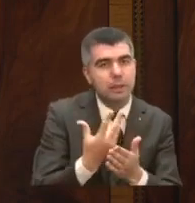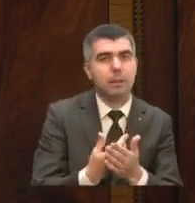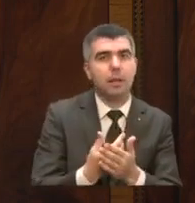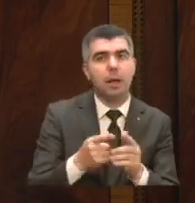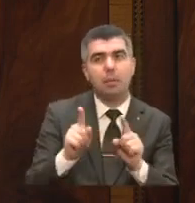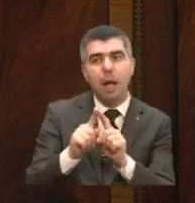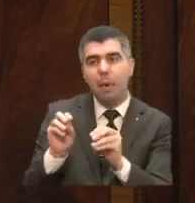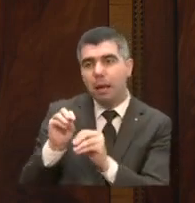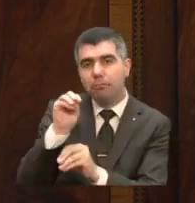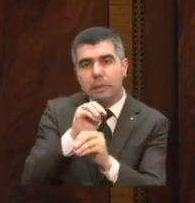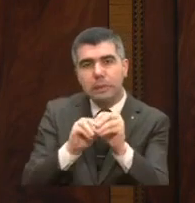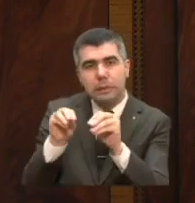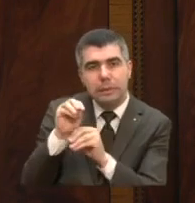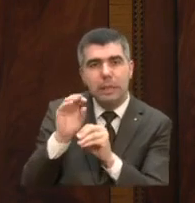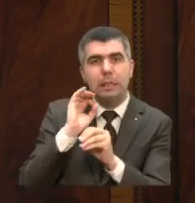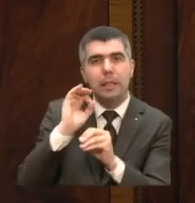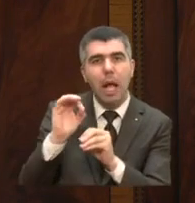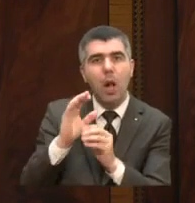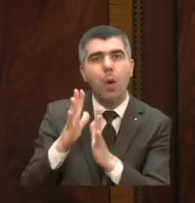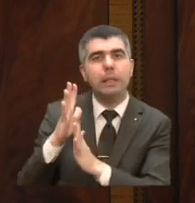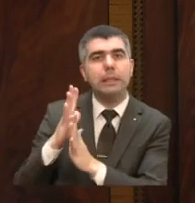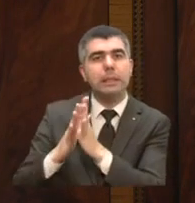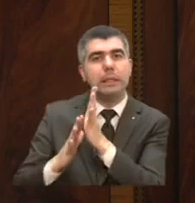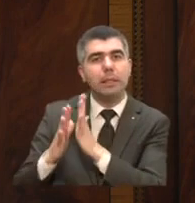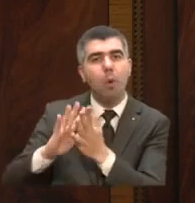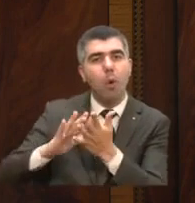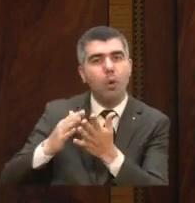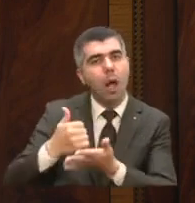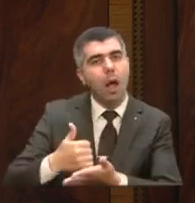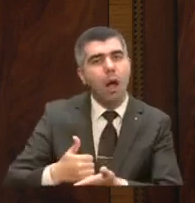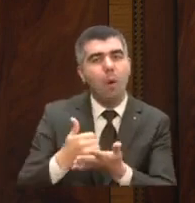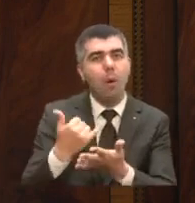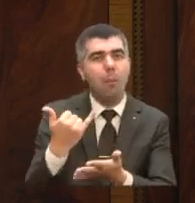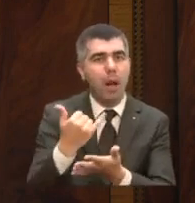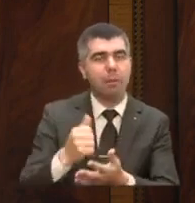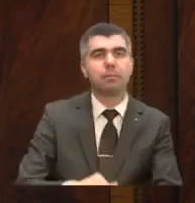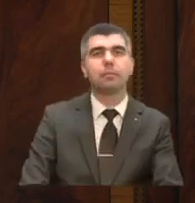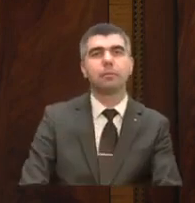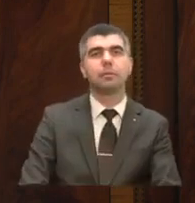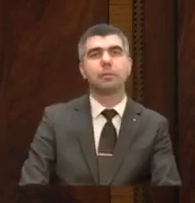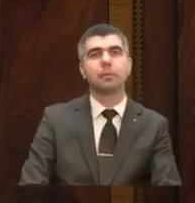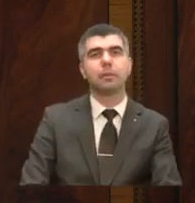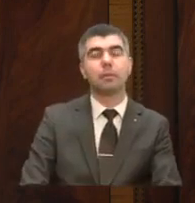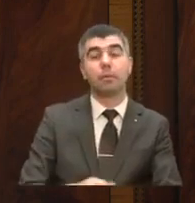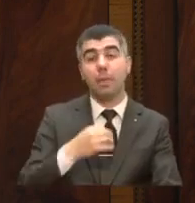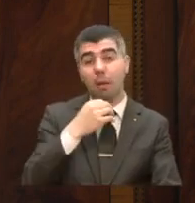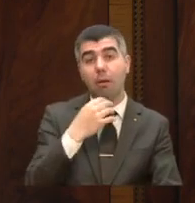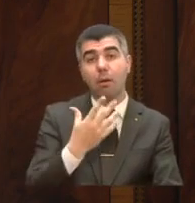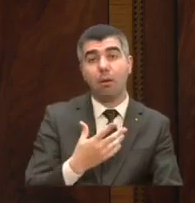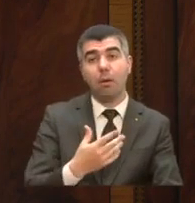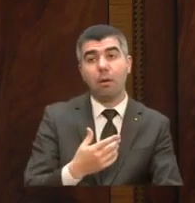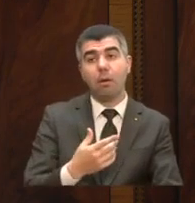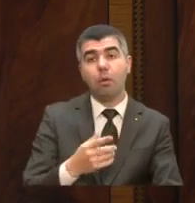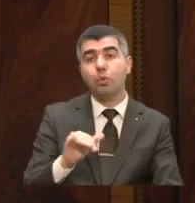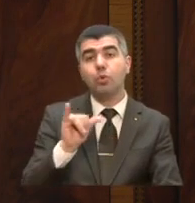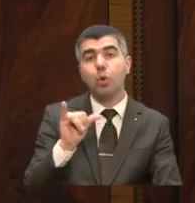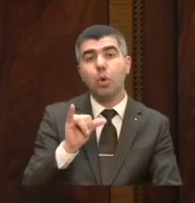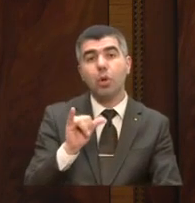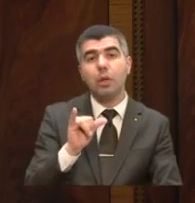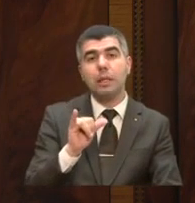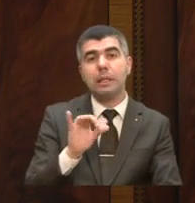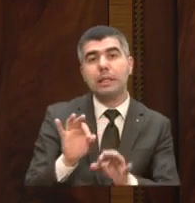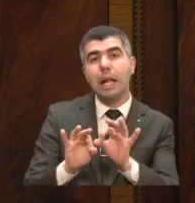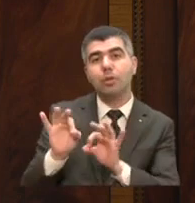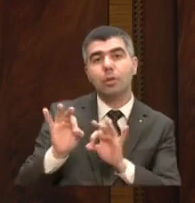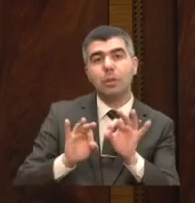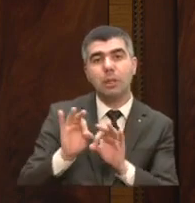القنوات أو بمد بعض القنوات الأخرى. فيما يتعلق على المدى المتوسط والمدى البعيد، أنا قلت للسيدات